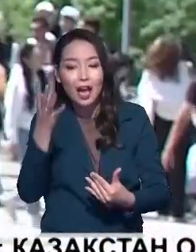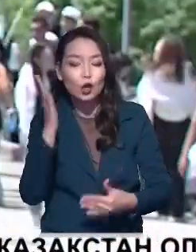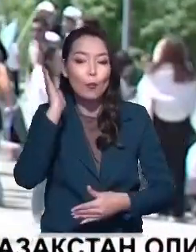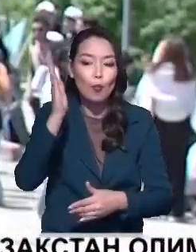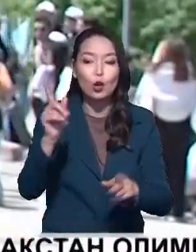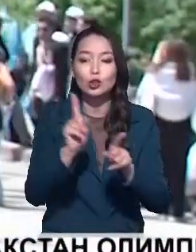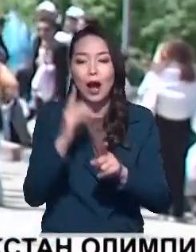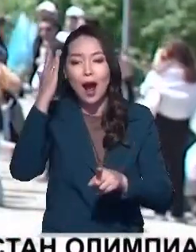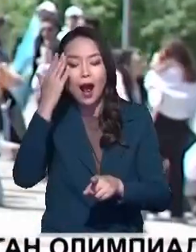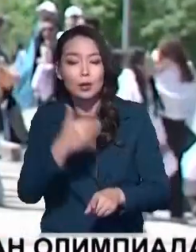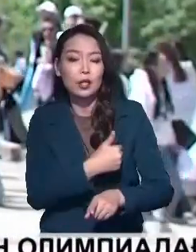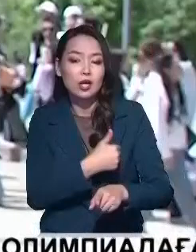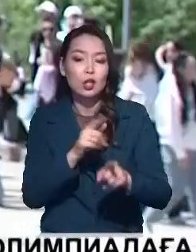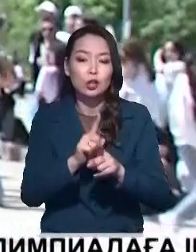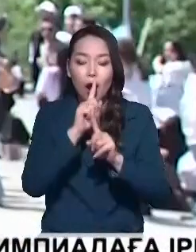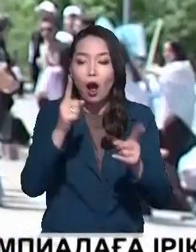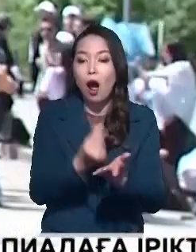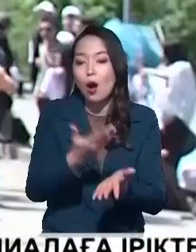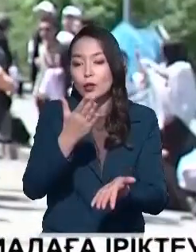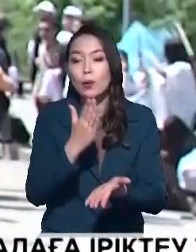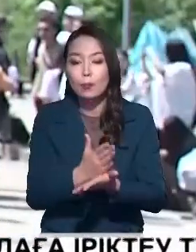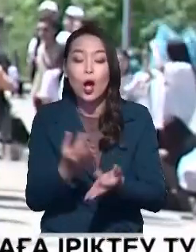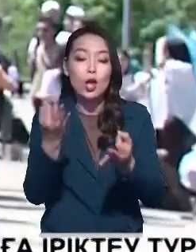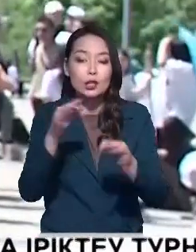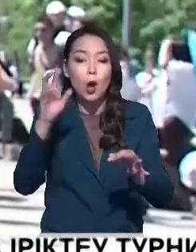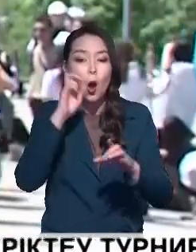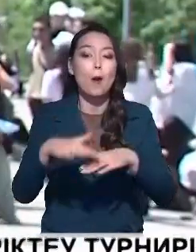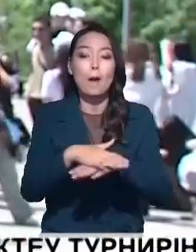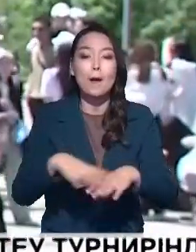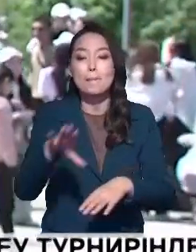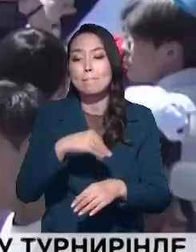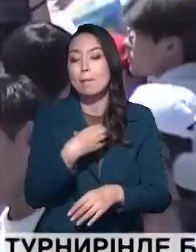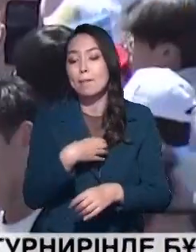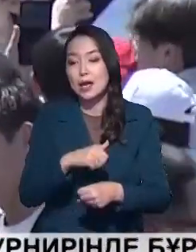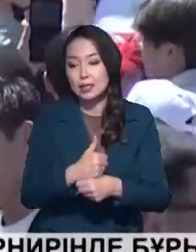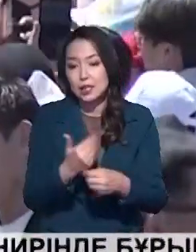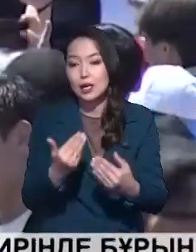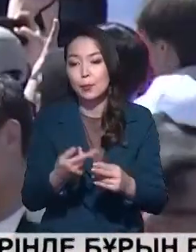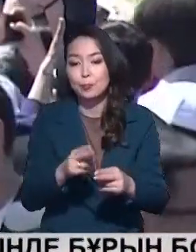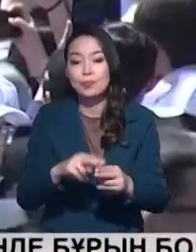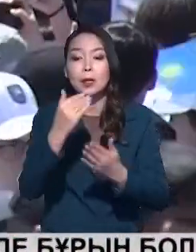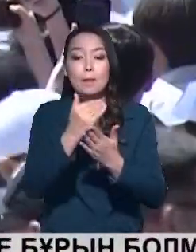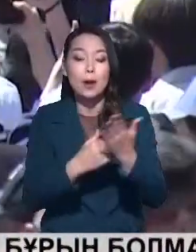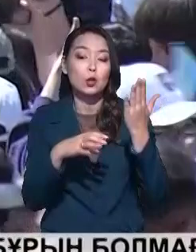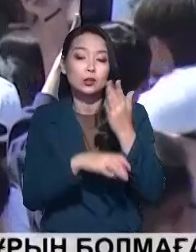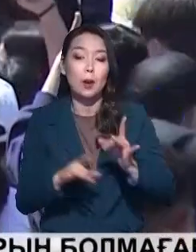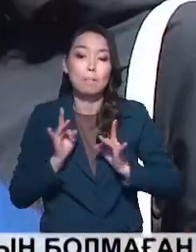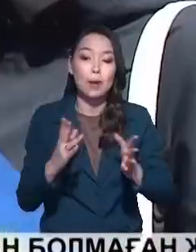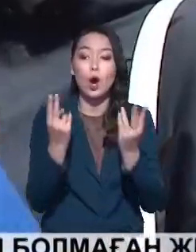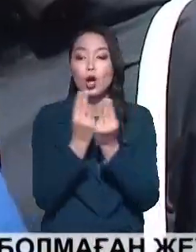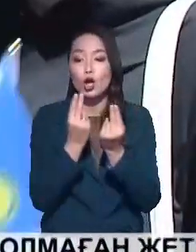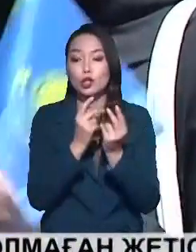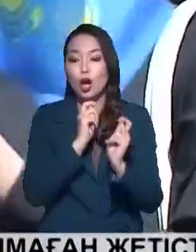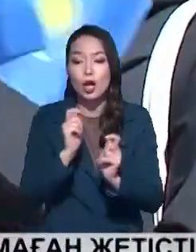арман тілегін жеткізетін ерекше құнды белгілер, тәуелсіз мемлекеттің басты символдары. Бағдарлама соңы мерекелік концертке